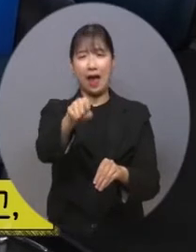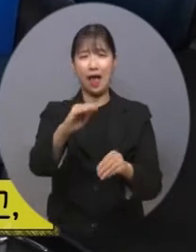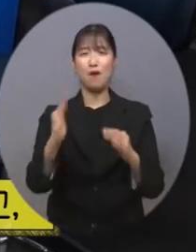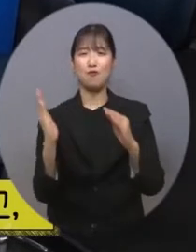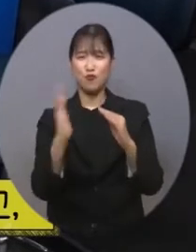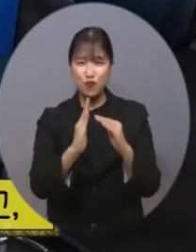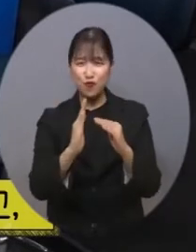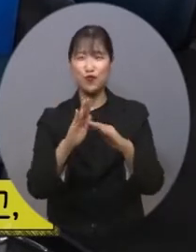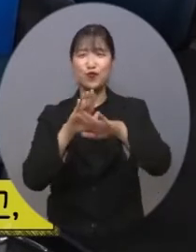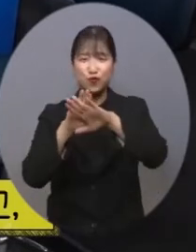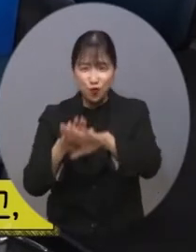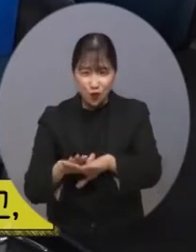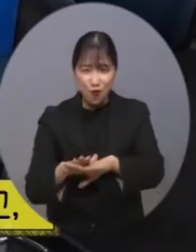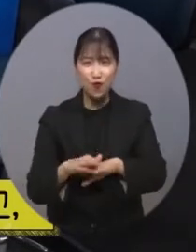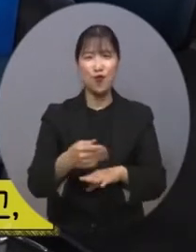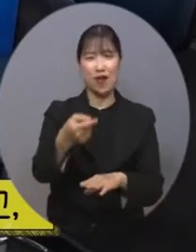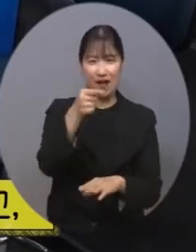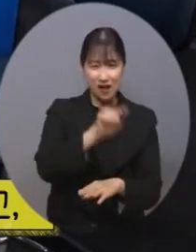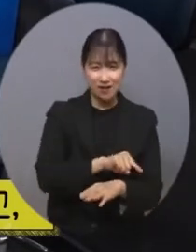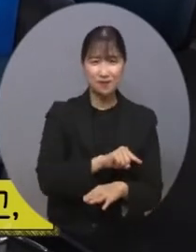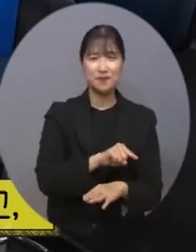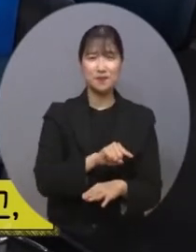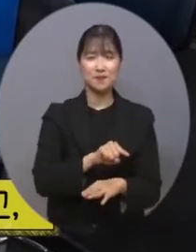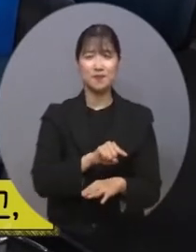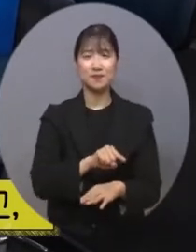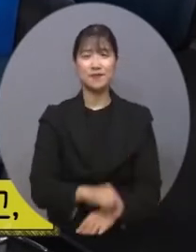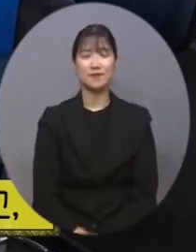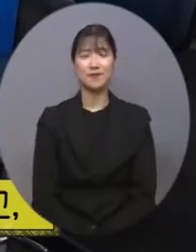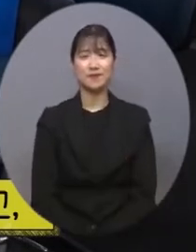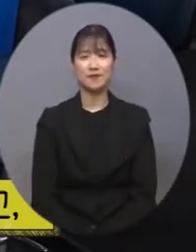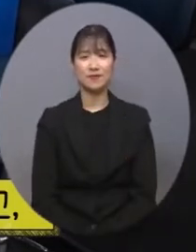이렇게 해놓고, 네. 이렇게 해놓고,